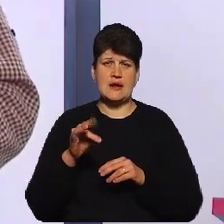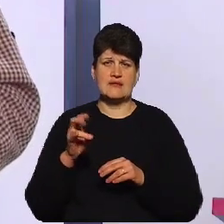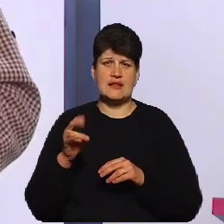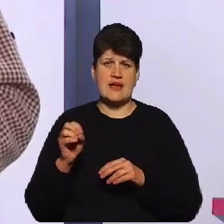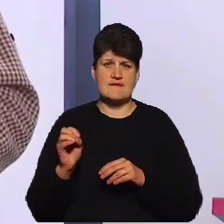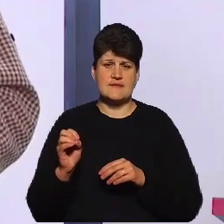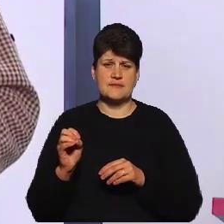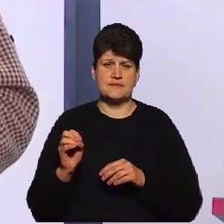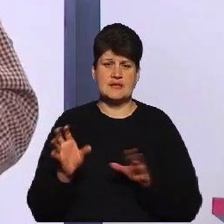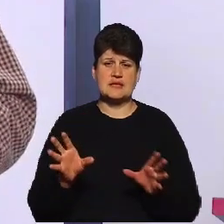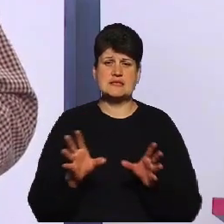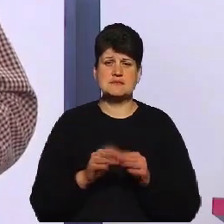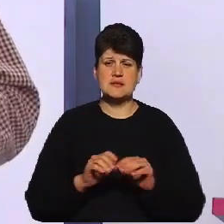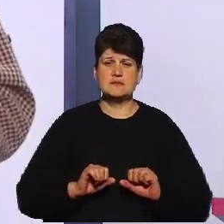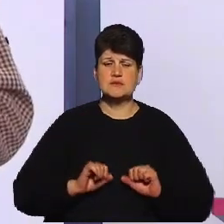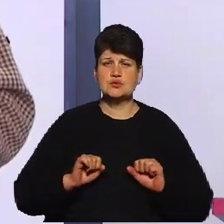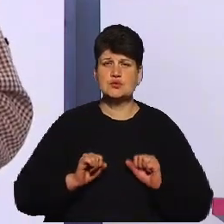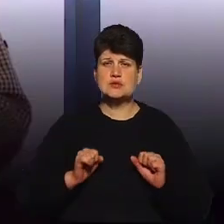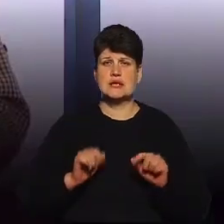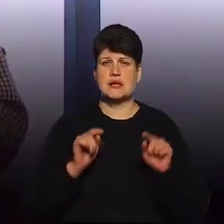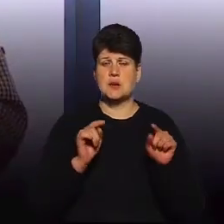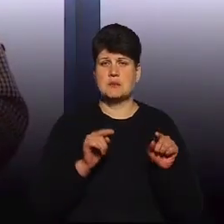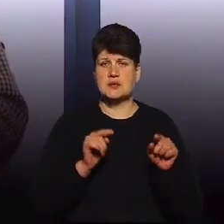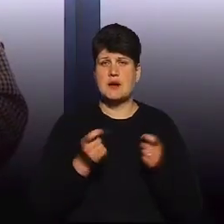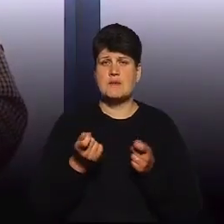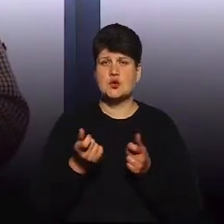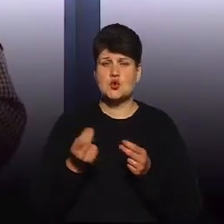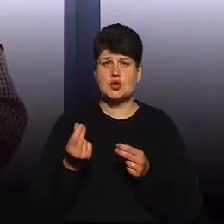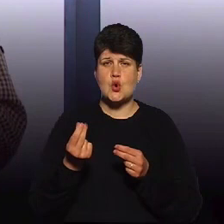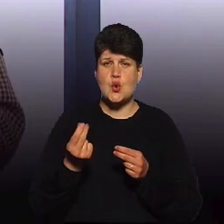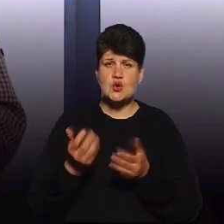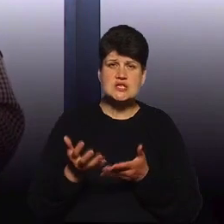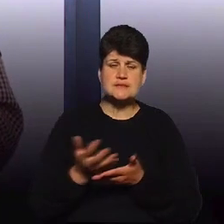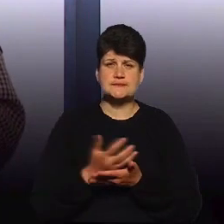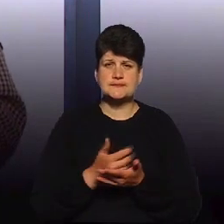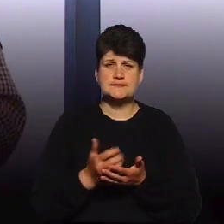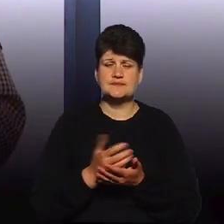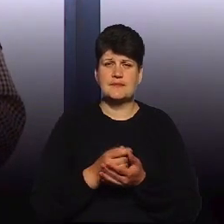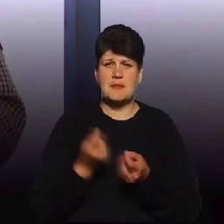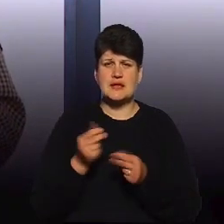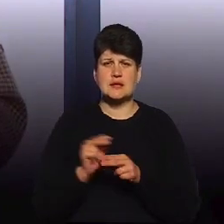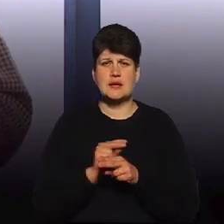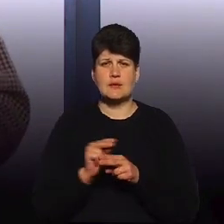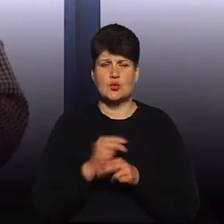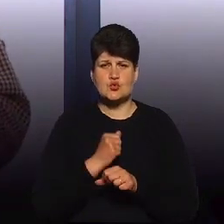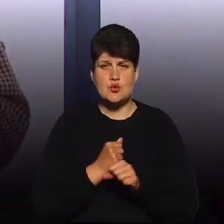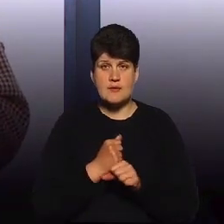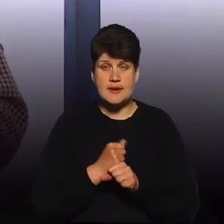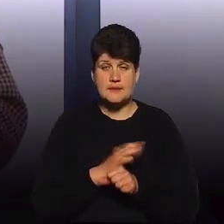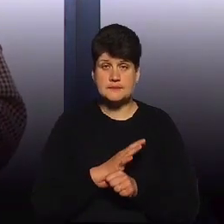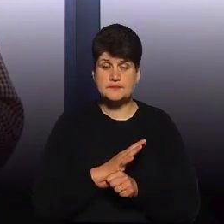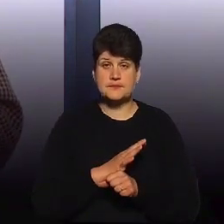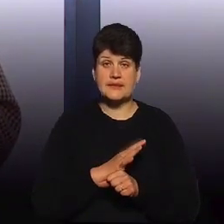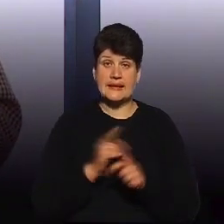Спільними зусиллями там трошки гроші десь діставали, невеличкий ремонт зробили. І... Ну, так вона існує